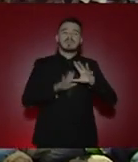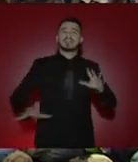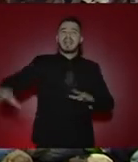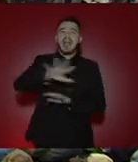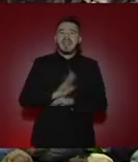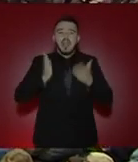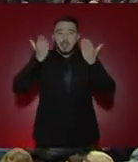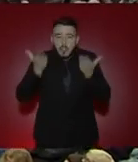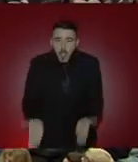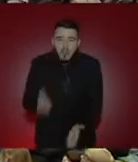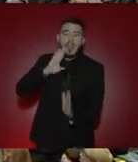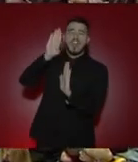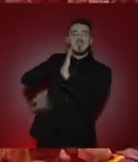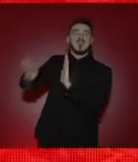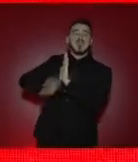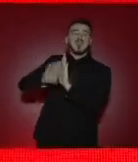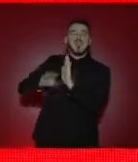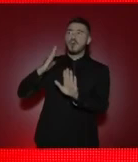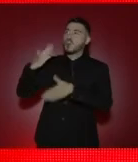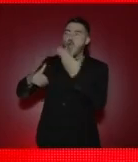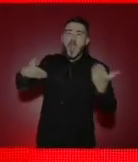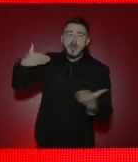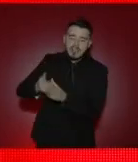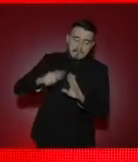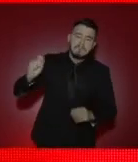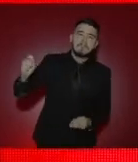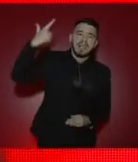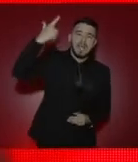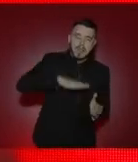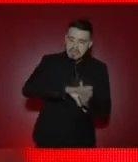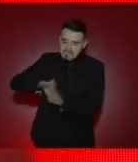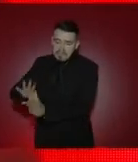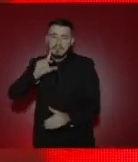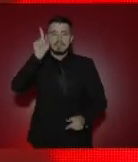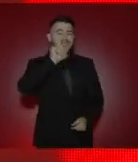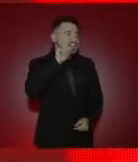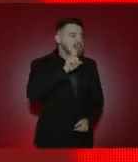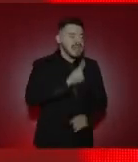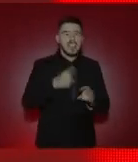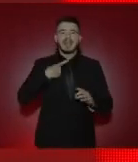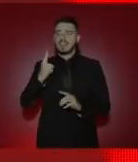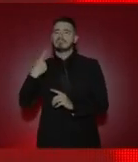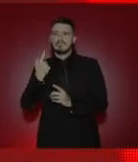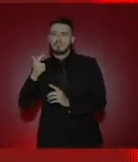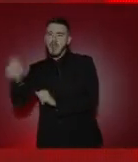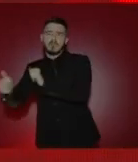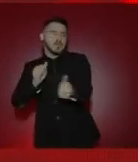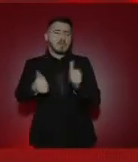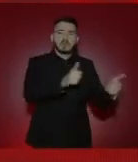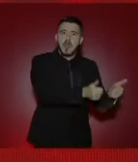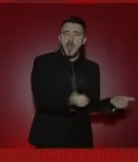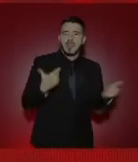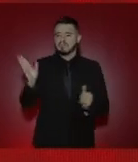δεν αναγνωρίζονται τα χρόνια αυτά και ο κόπος τους. Οι γυναίκες, οι ανήπαντρες μητέρες, οι κακοποιημένες σύζυγοι της